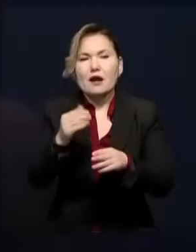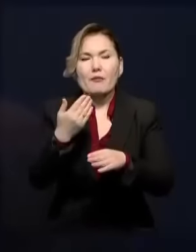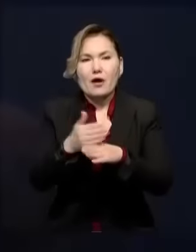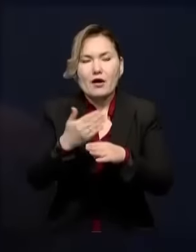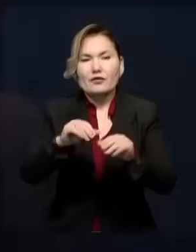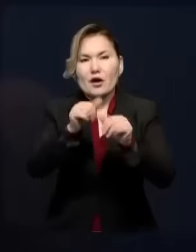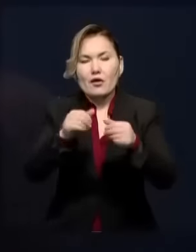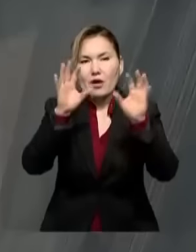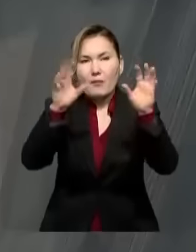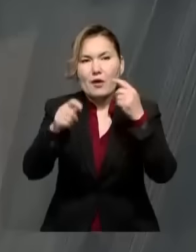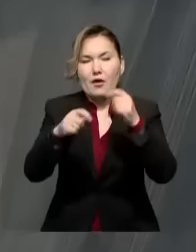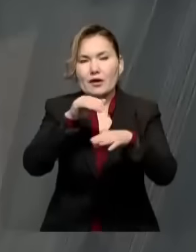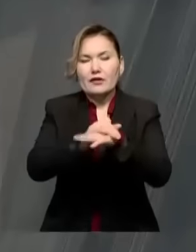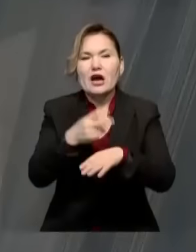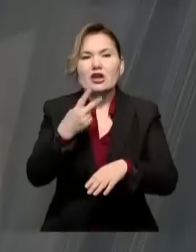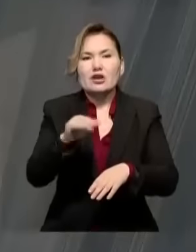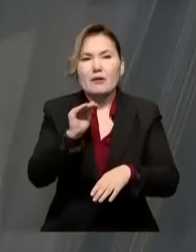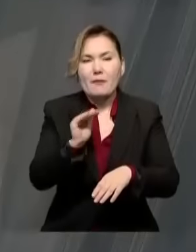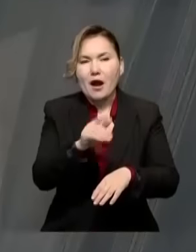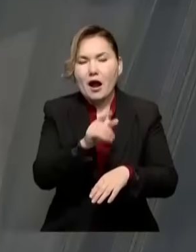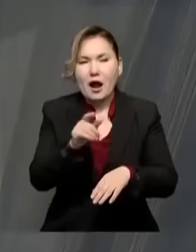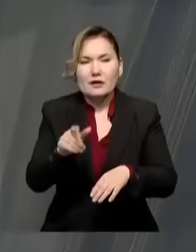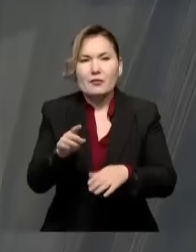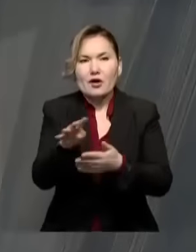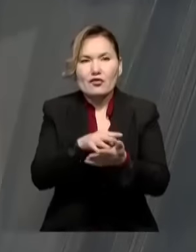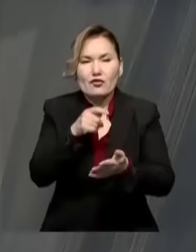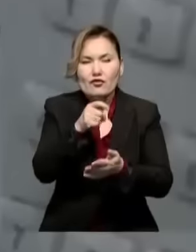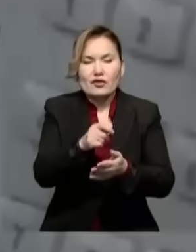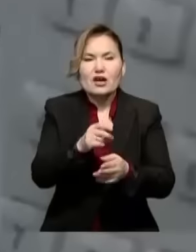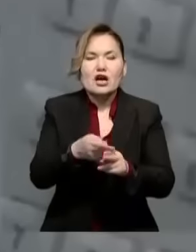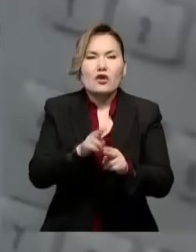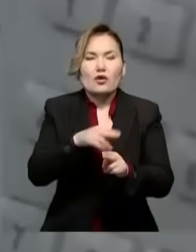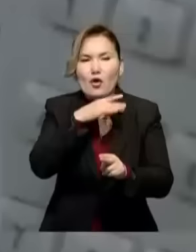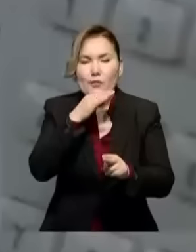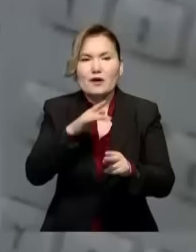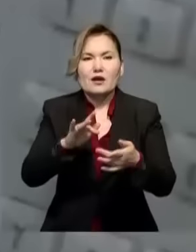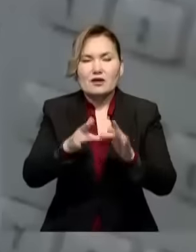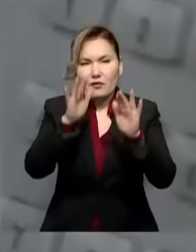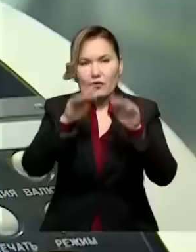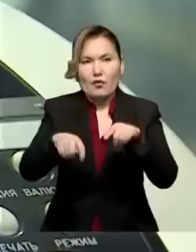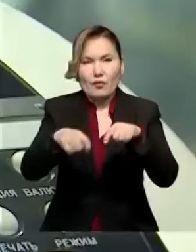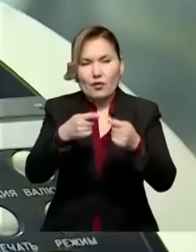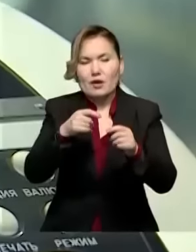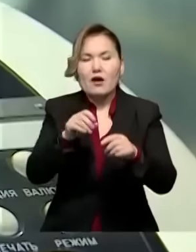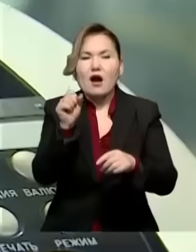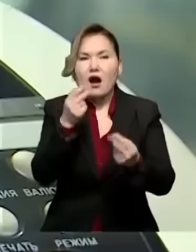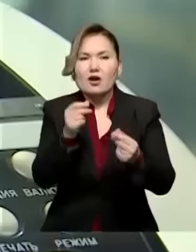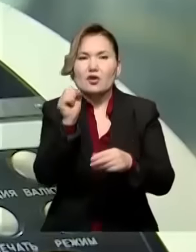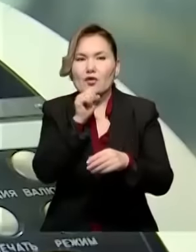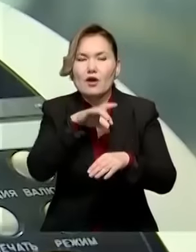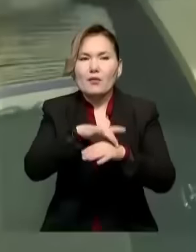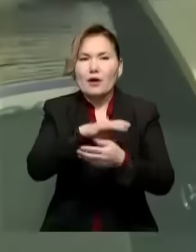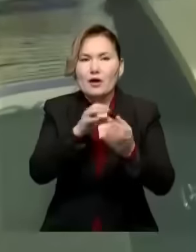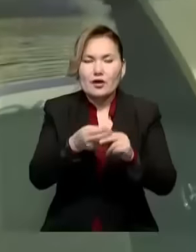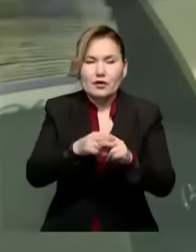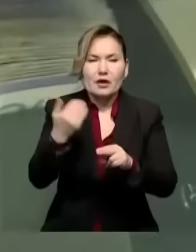несие алу үшін қаржы ұйымдарына 20 мыңнан астам шабуыл жасалған. Мамандар кибер қылмыс шекара таңдамайтынын айтады. Себебі ұрланған қаржының көп